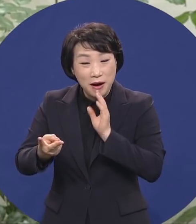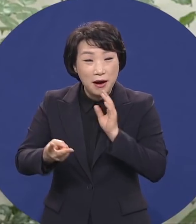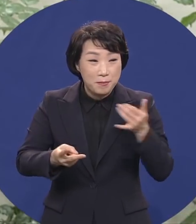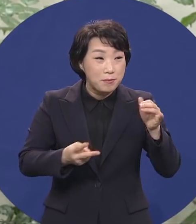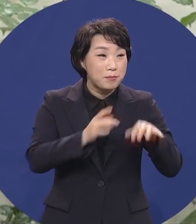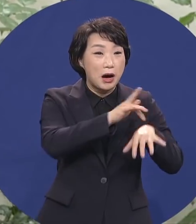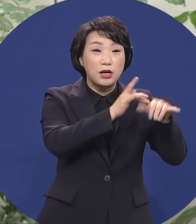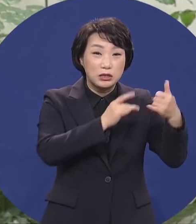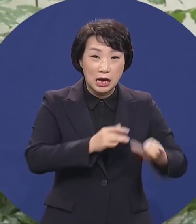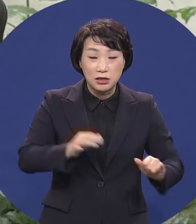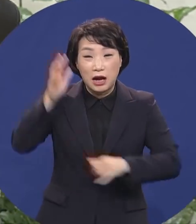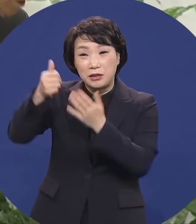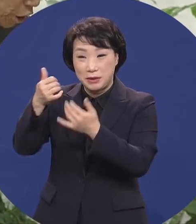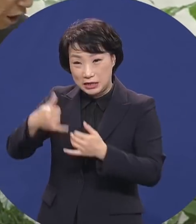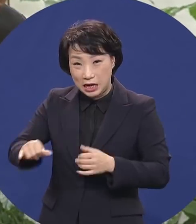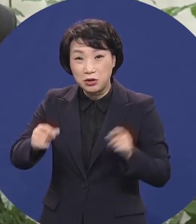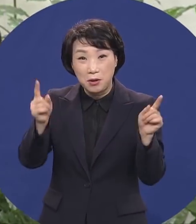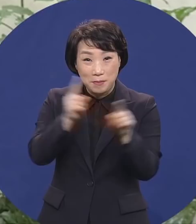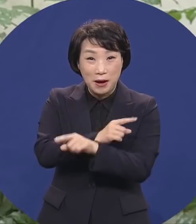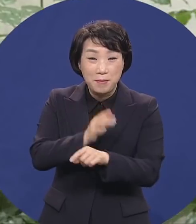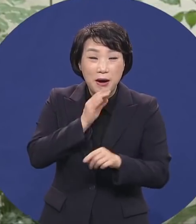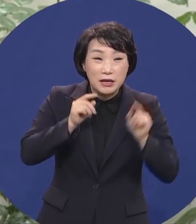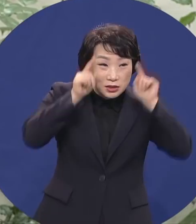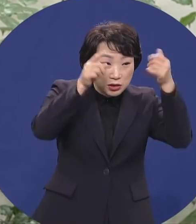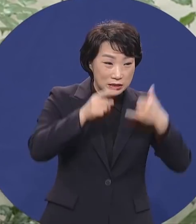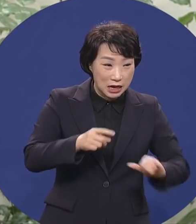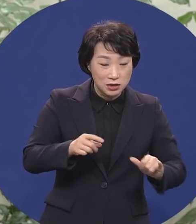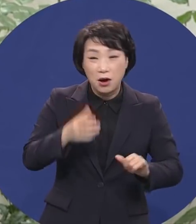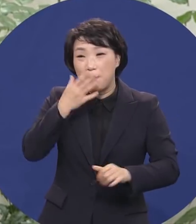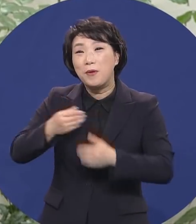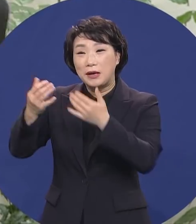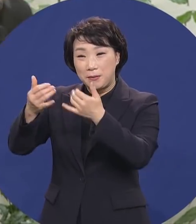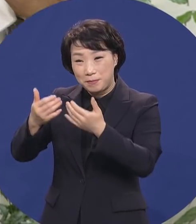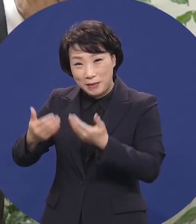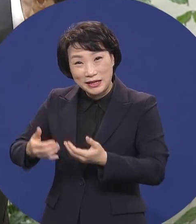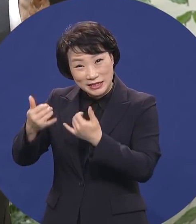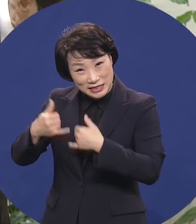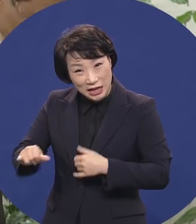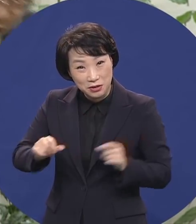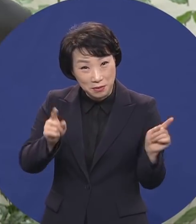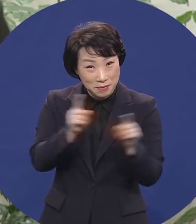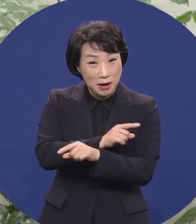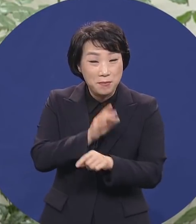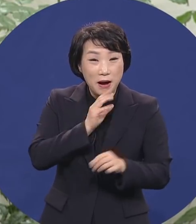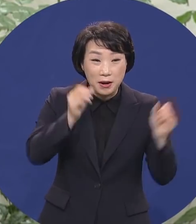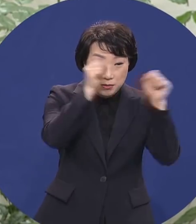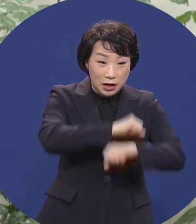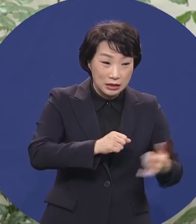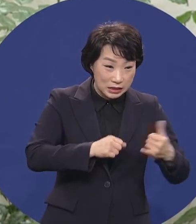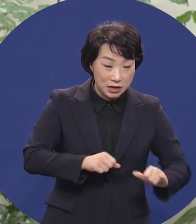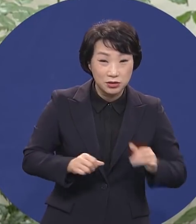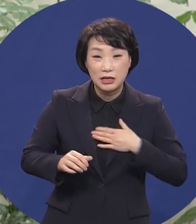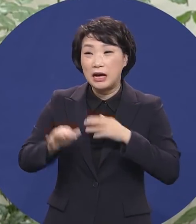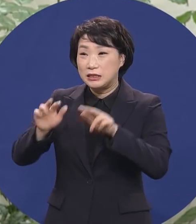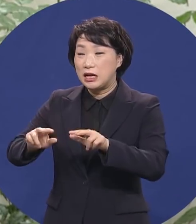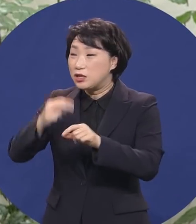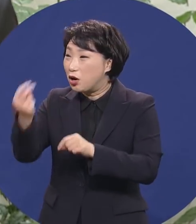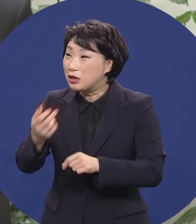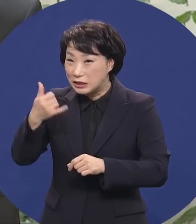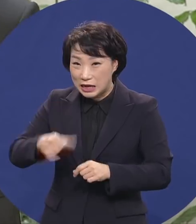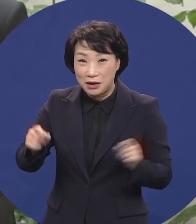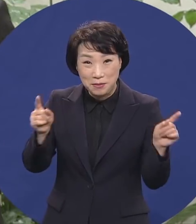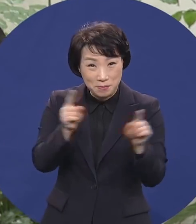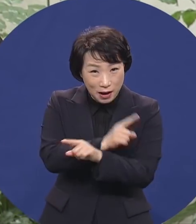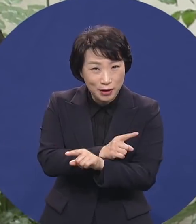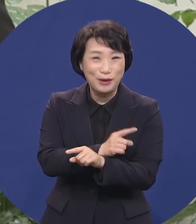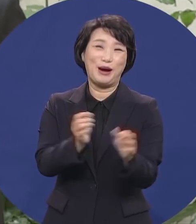하나님의 자식으로, 진노의 자식이 축복의 자식으로, 멸망의 자식이 영생의 자식으로,